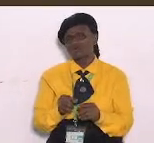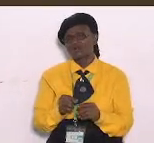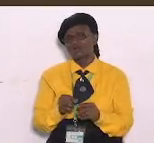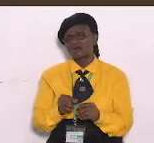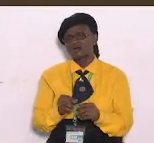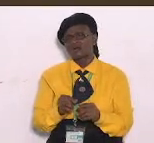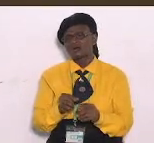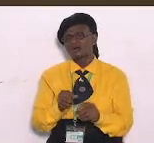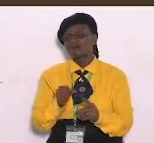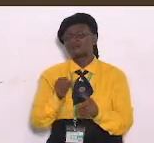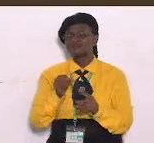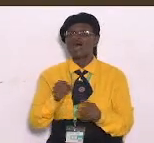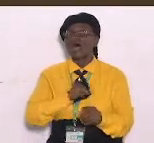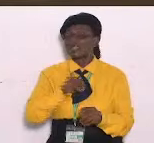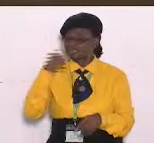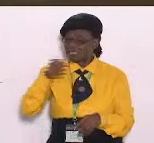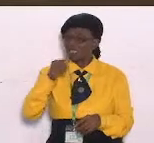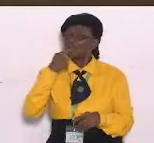c'était un